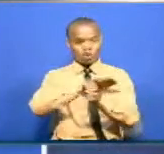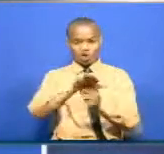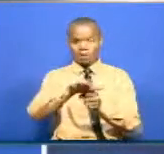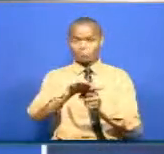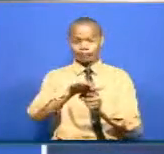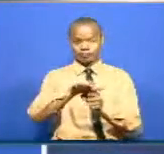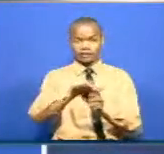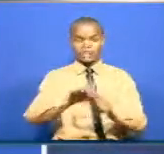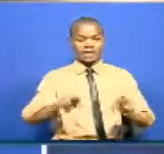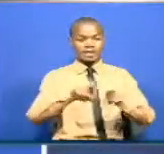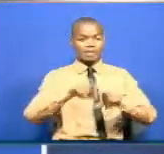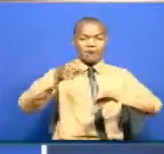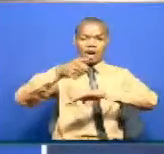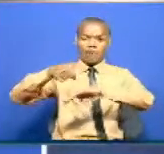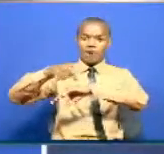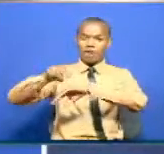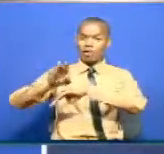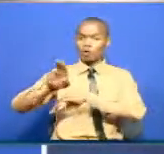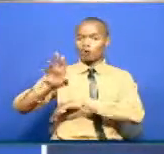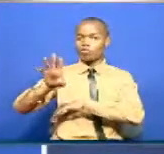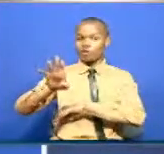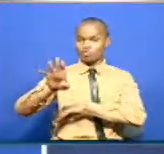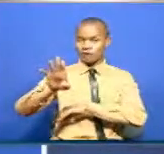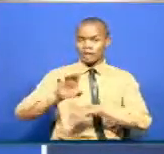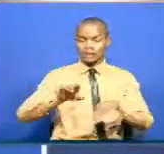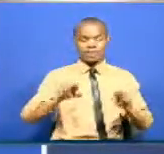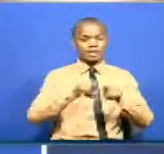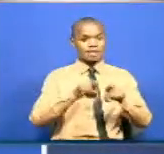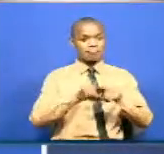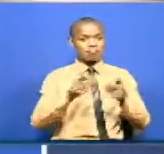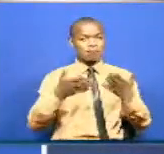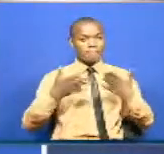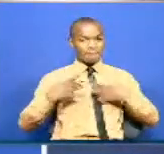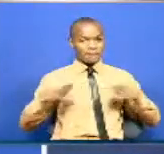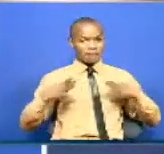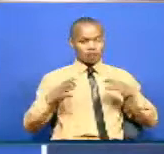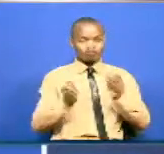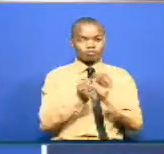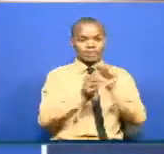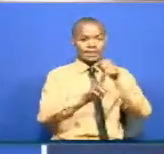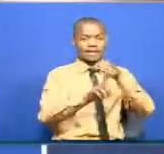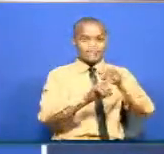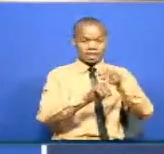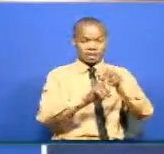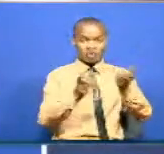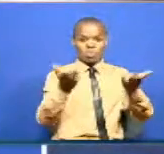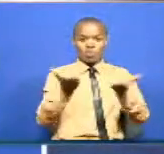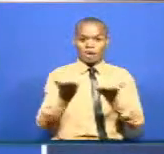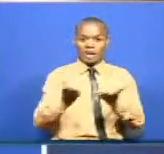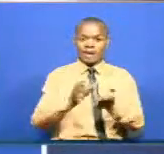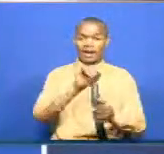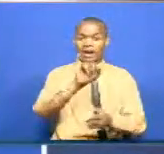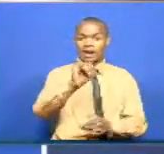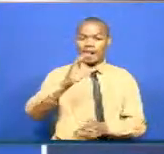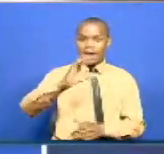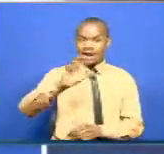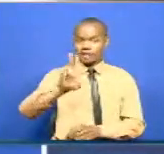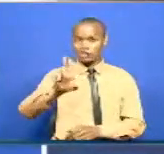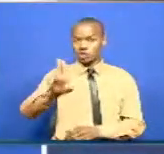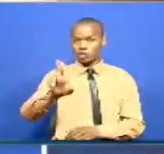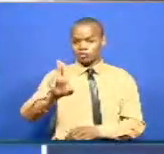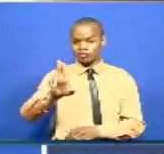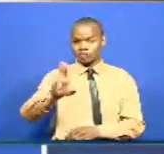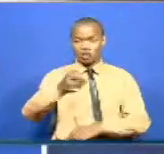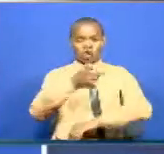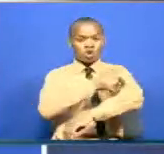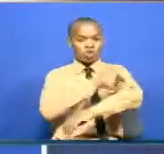COVID-19 katika muda wa saa 24 zilizopita. Watu wengine 16 wako katika vyumba vya wagonjwa mahututi katika